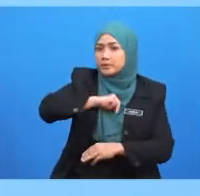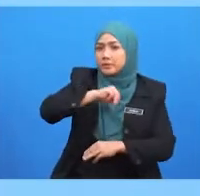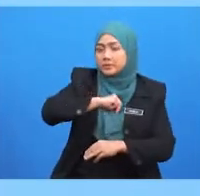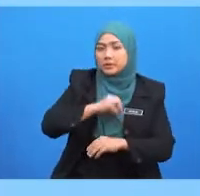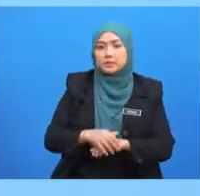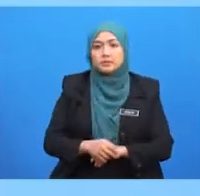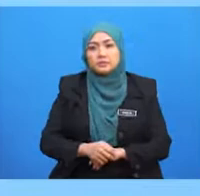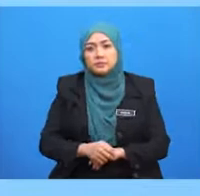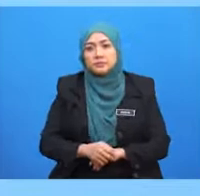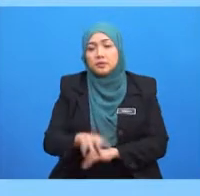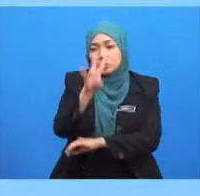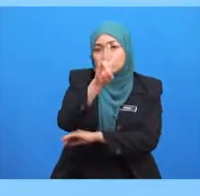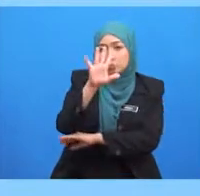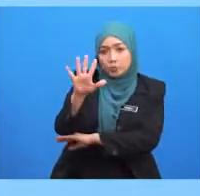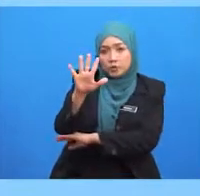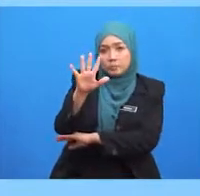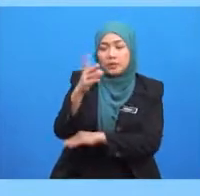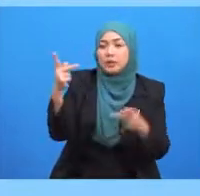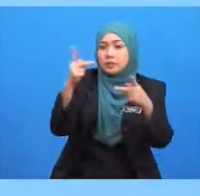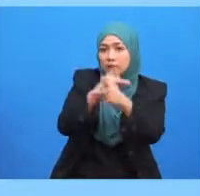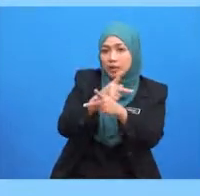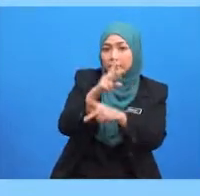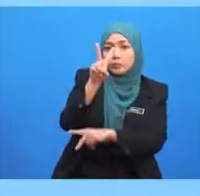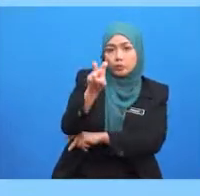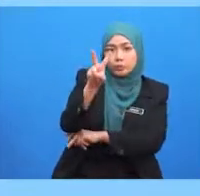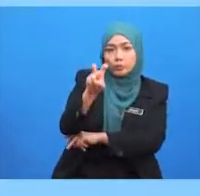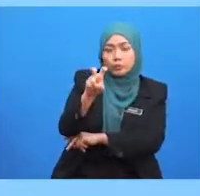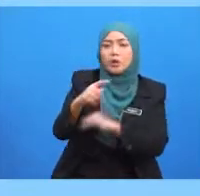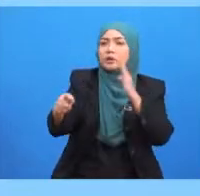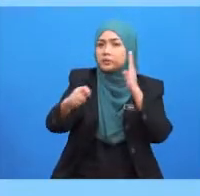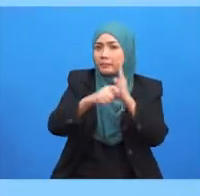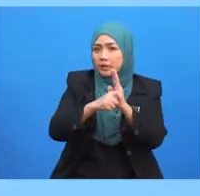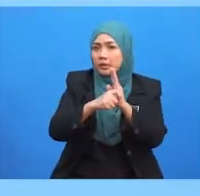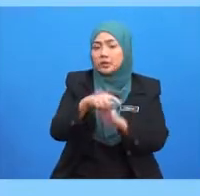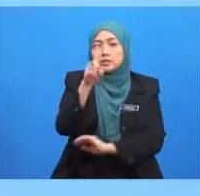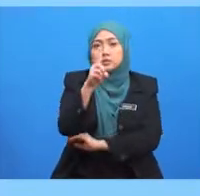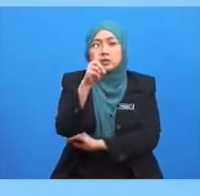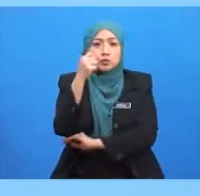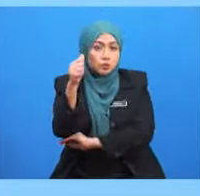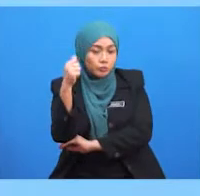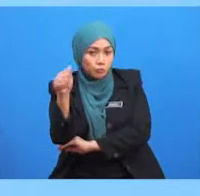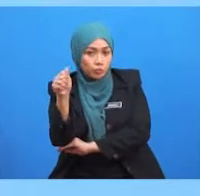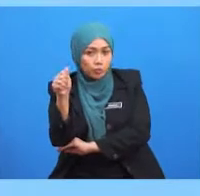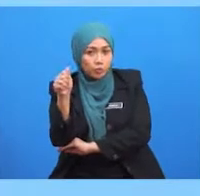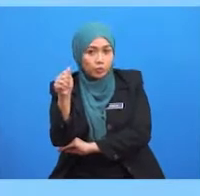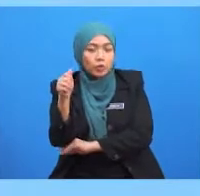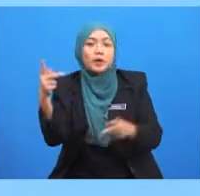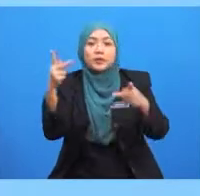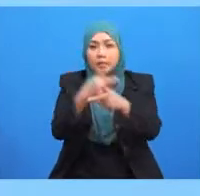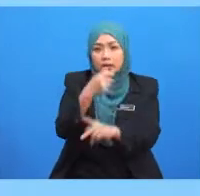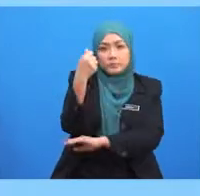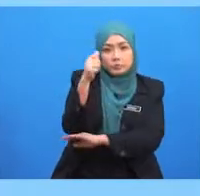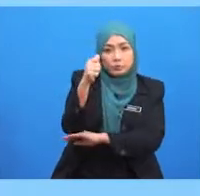yaitu 75 darat 20 tambah 110 darah